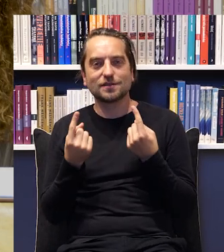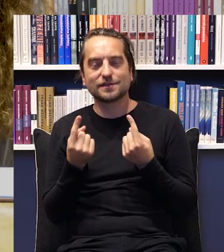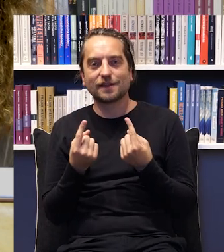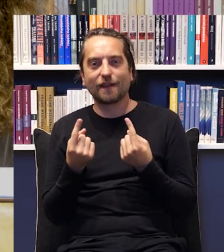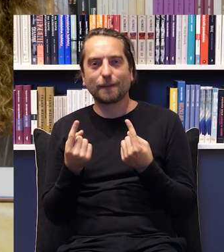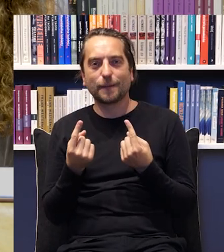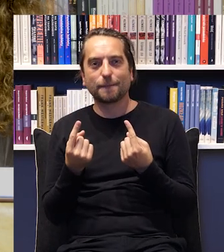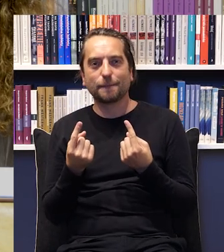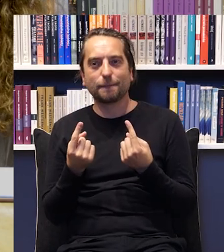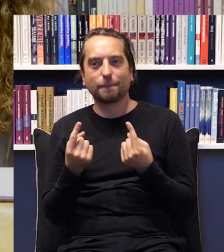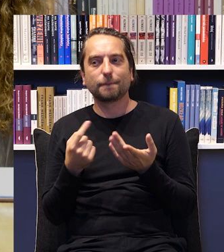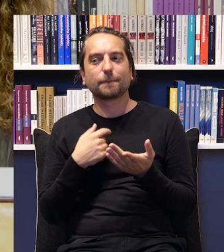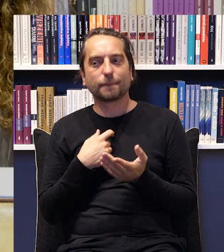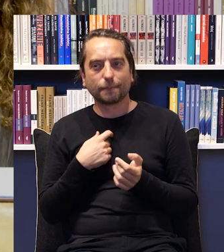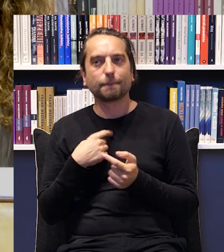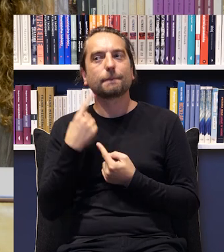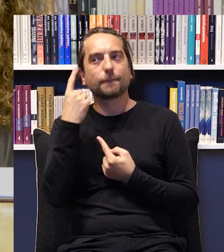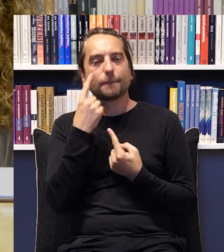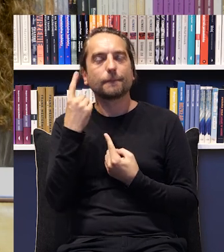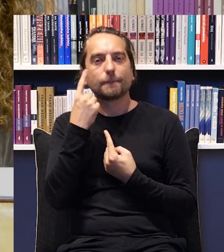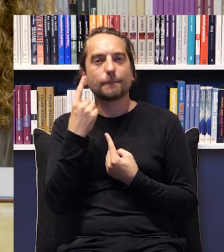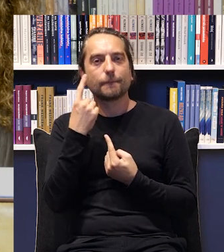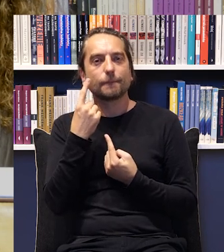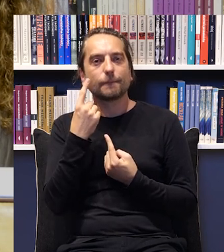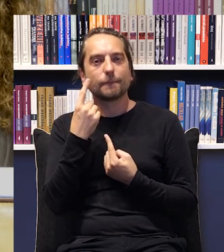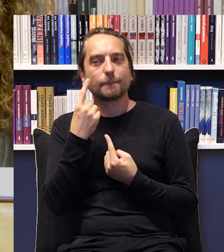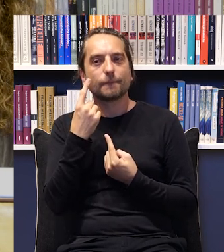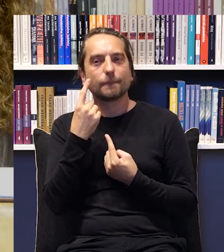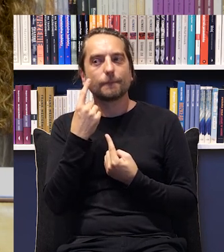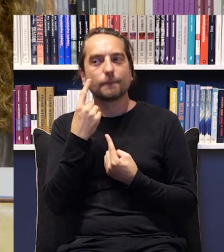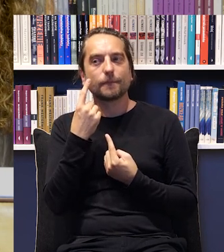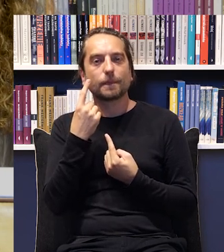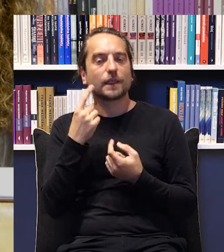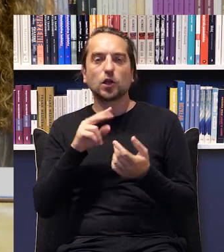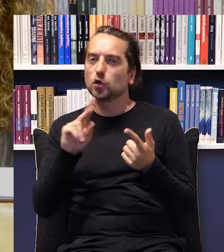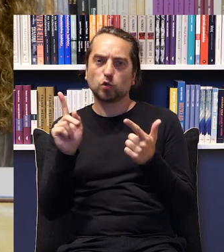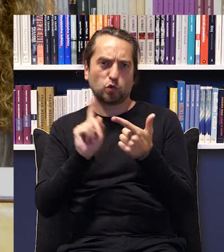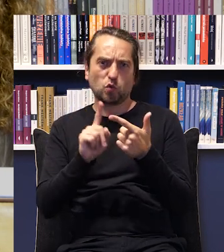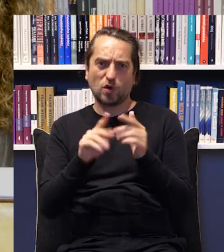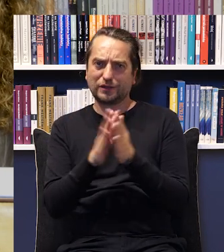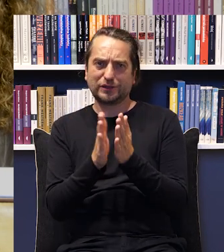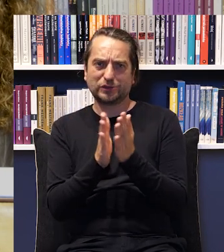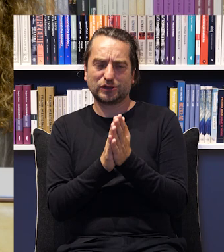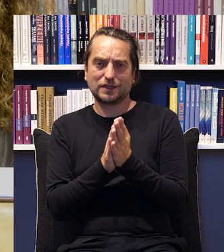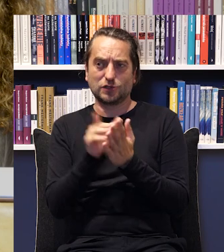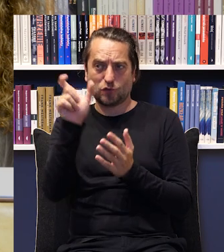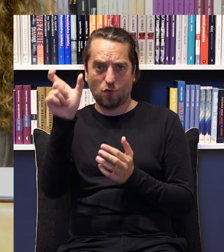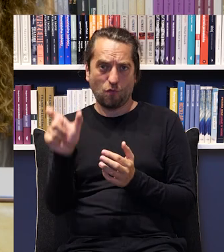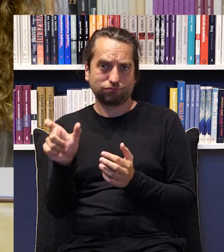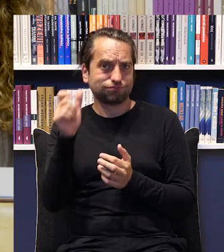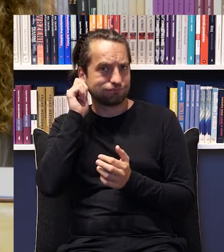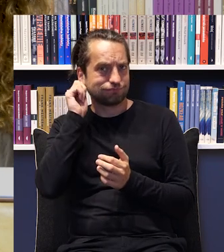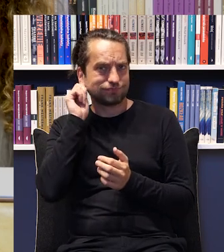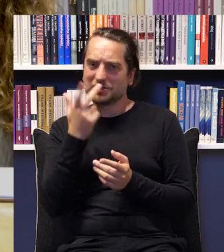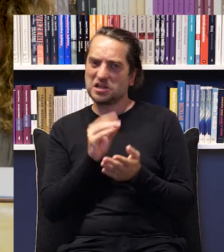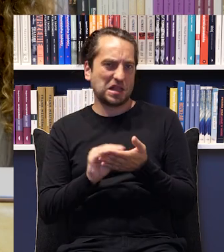no, doszło to do mnie w którymś momencie, że no, ja nie napiszę drugiej książki tą samą bohaterką, no nie, i